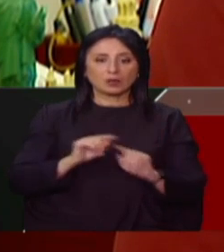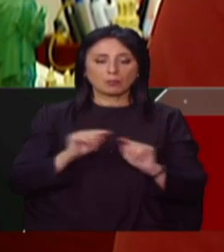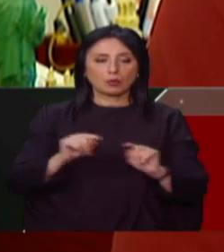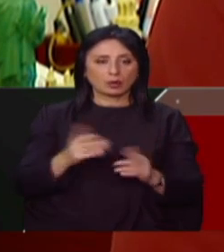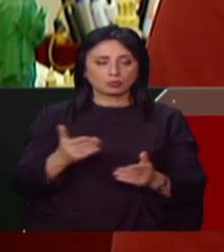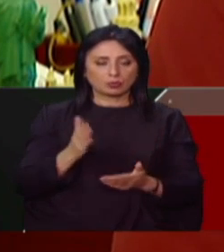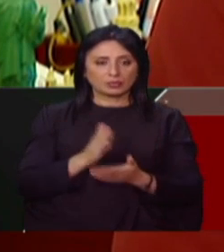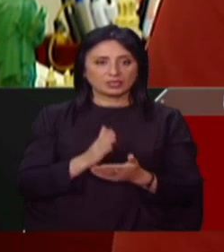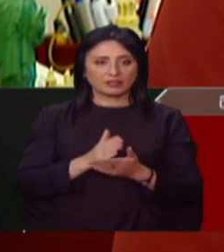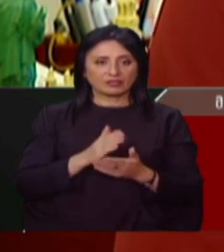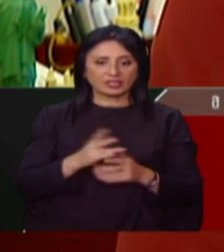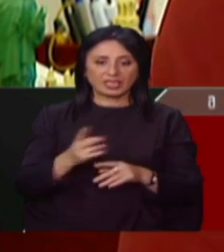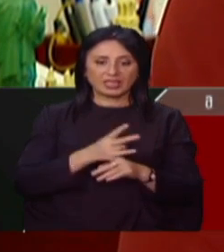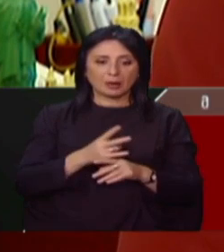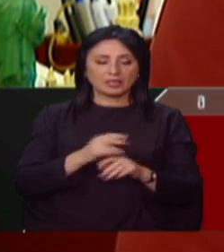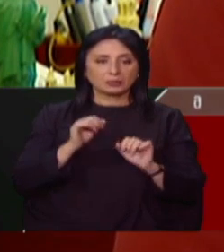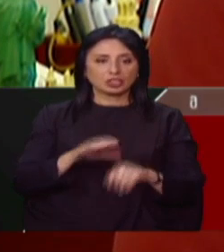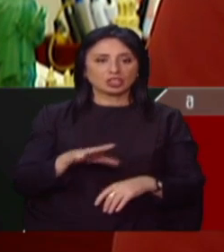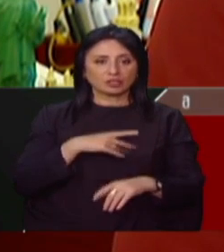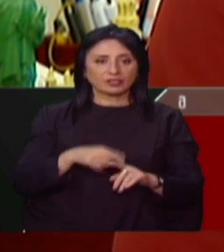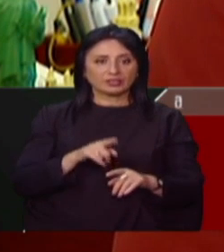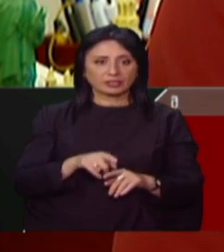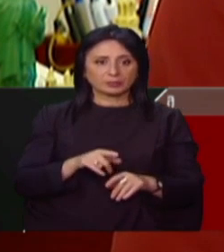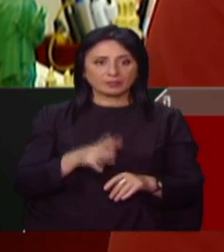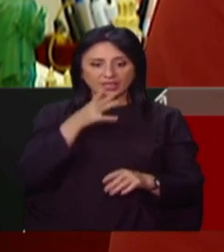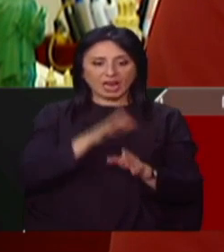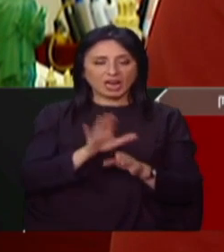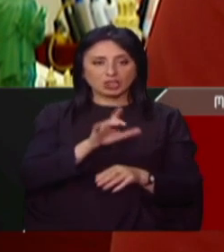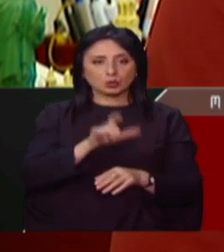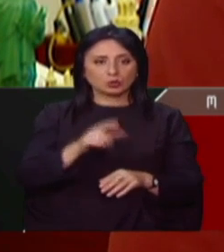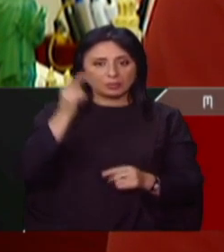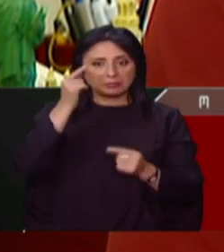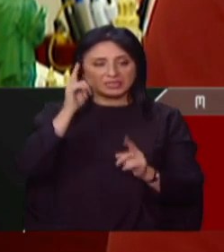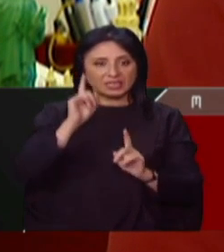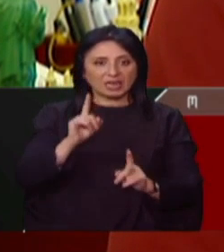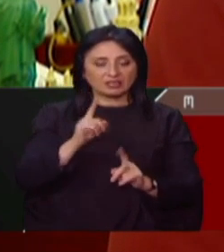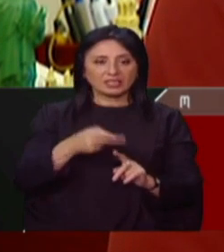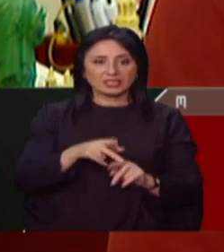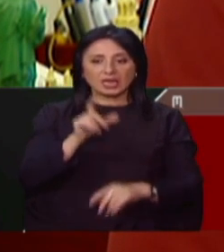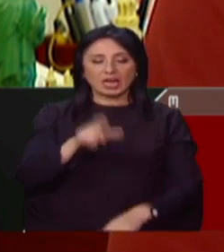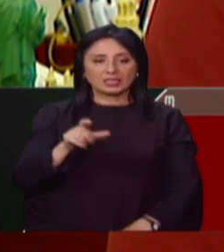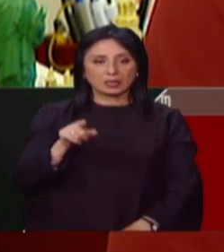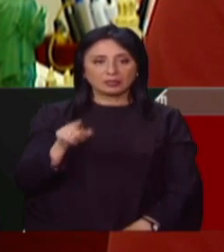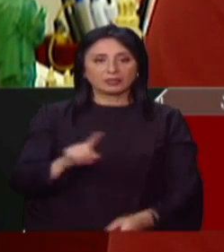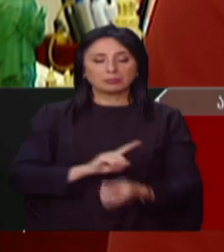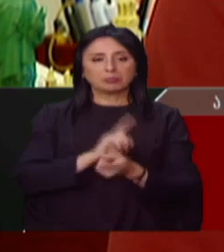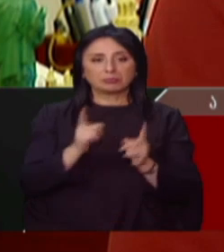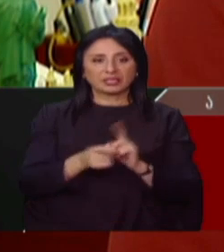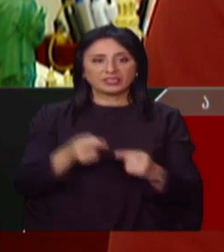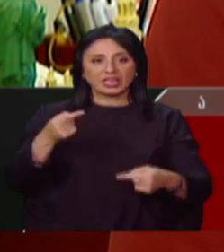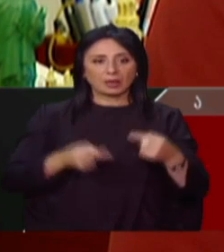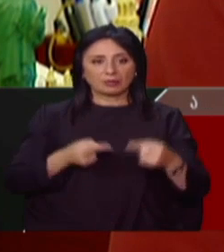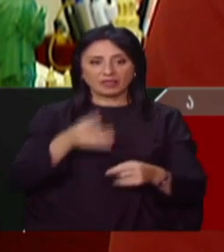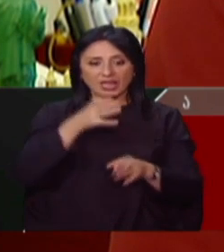პროპაგანდას, რომელიც დამაზიანებელი შეიძლება იყოს არასრულწლოვანთა ფსიქიკაზე. ეს ადამიანები პირიქით